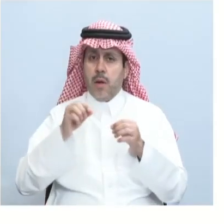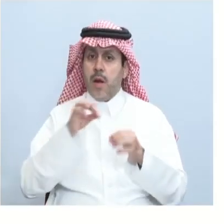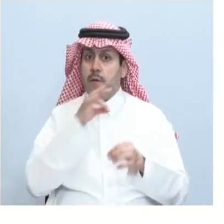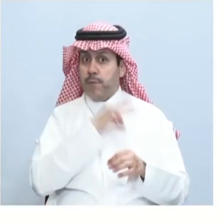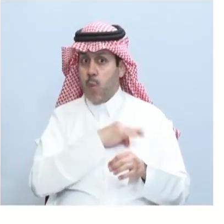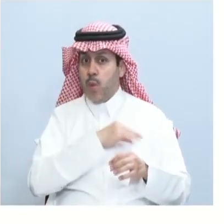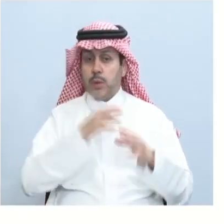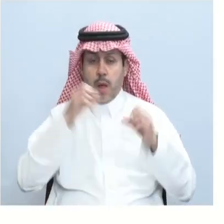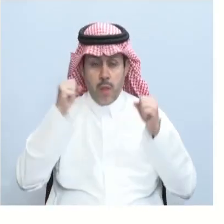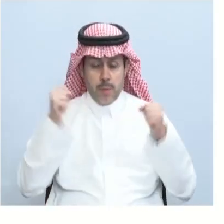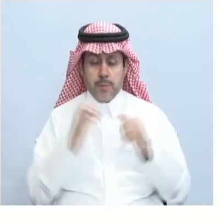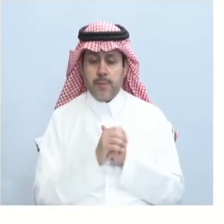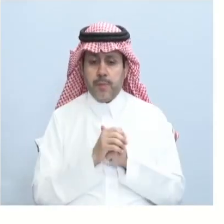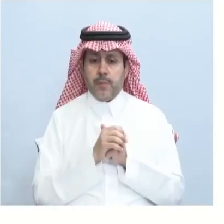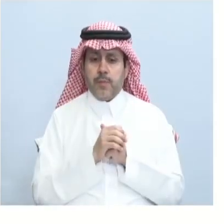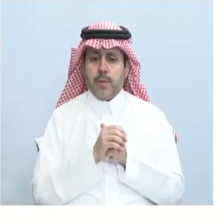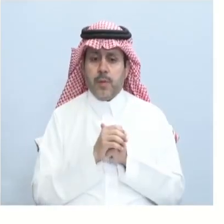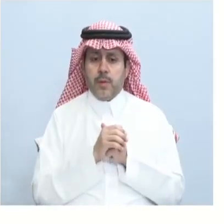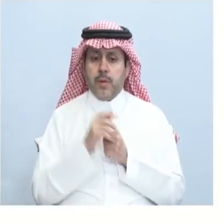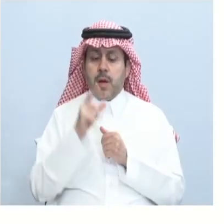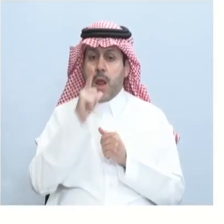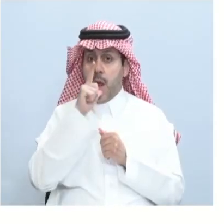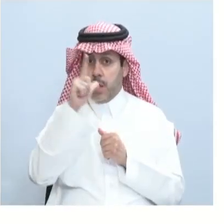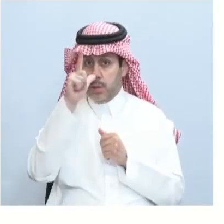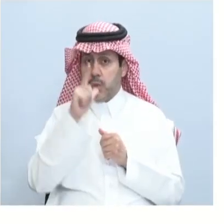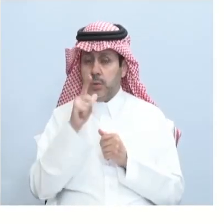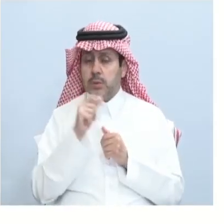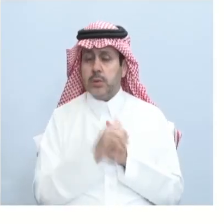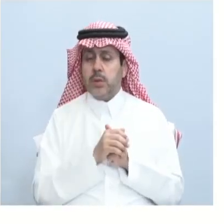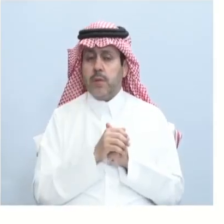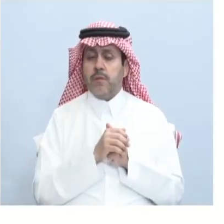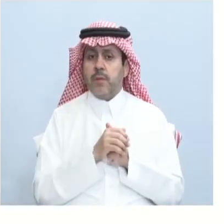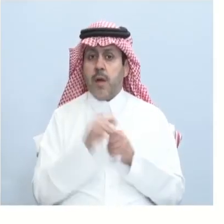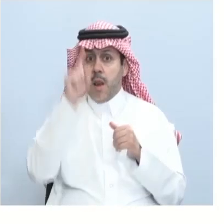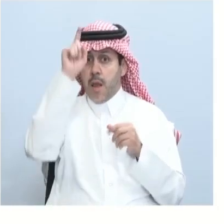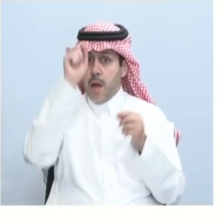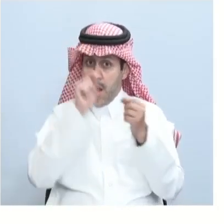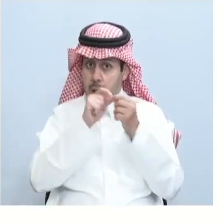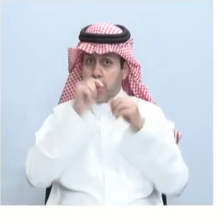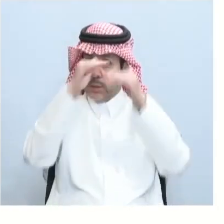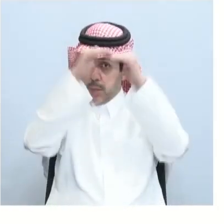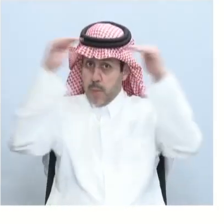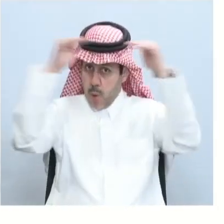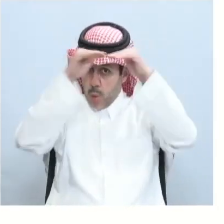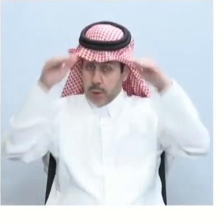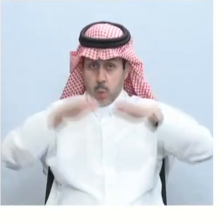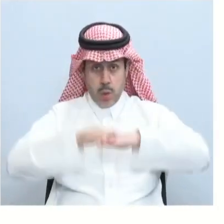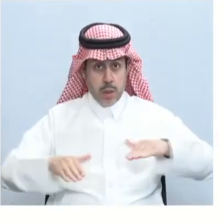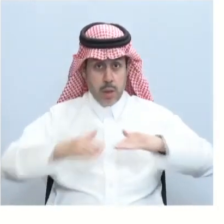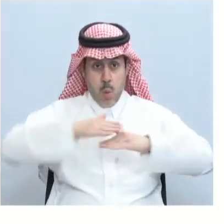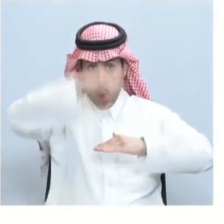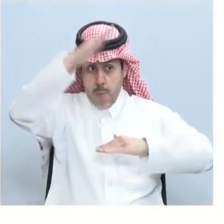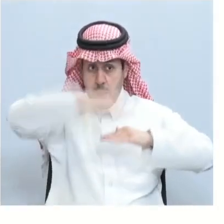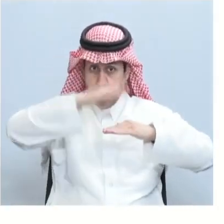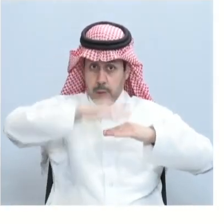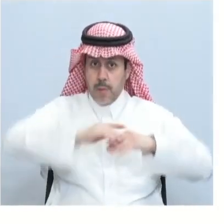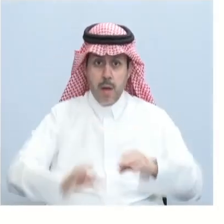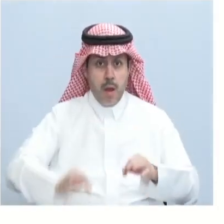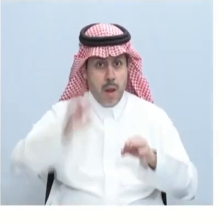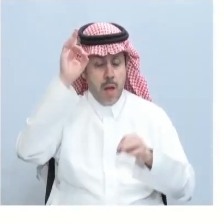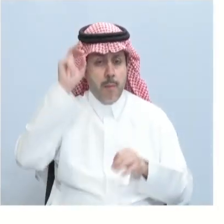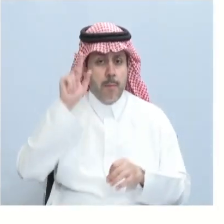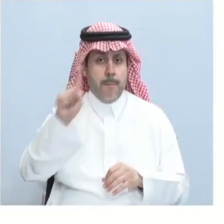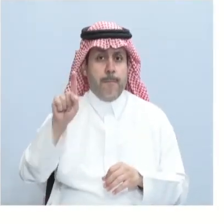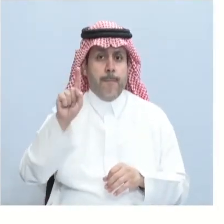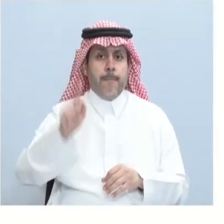وجل وما خلقنا السماوات والارض وما بينهما الا بالحق لا عبثا ولا